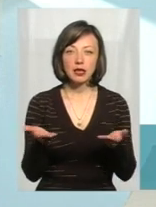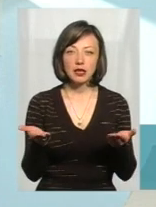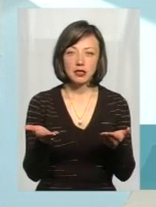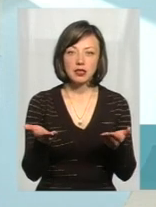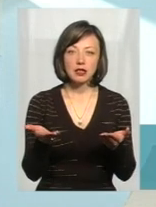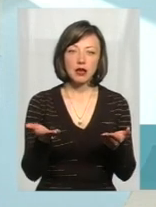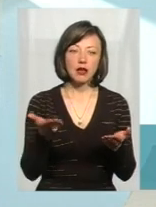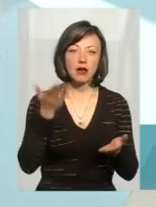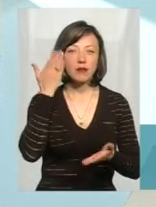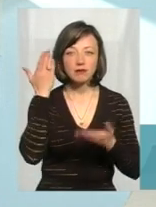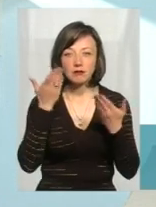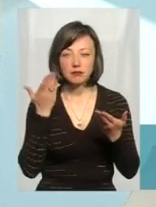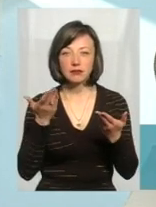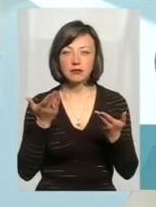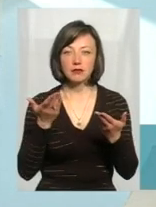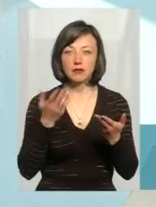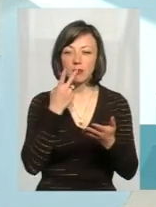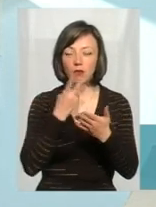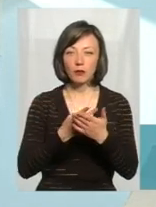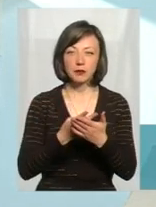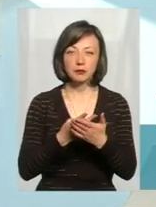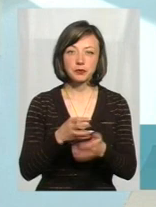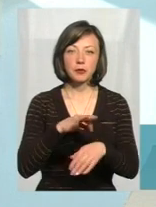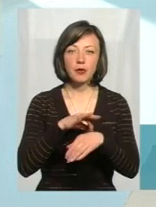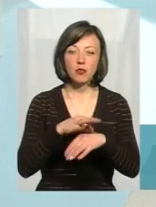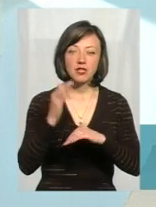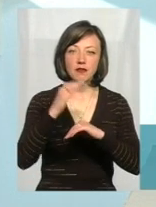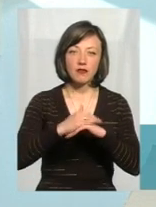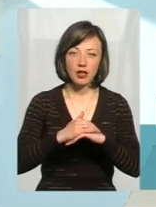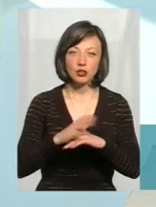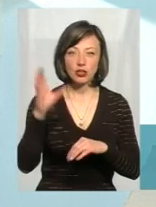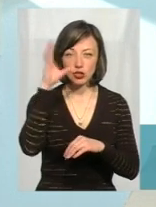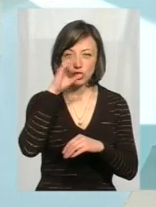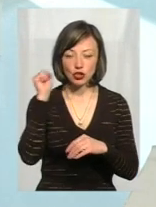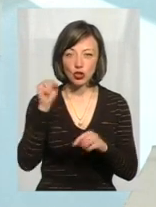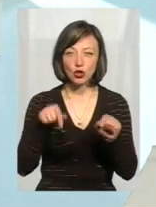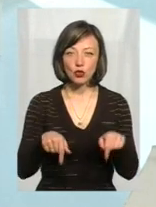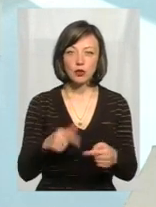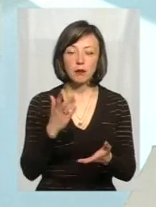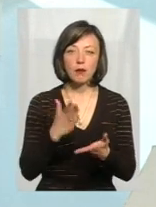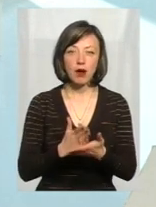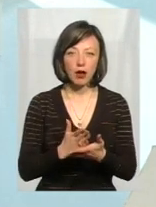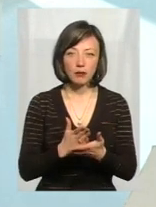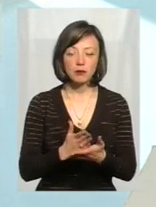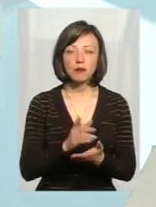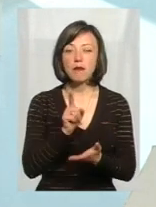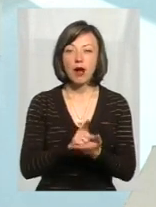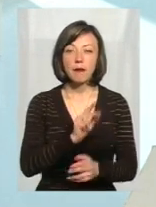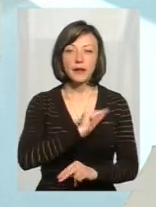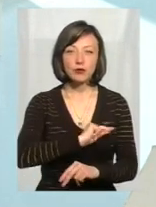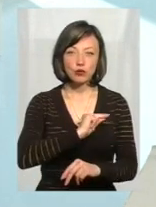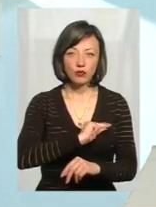якісь атракції, щоб вони могли там і провести вечір, провести ніч. Тут ми маємо працювати, і